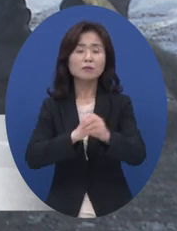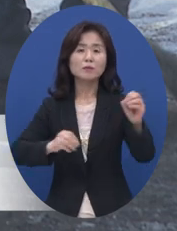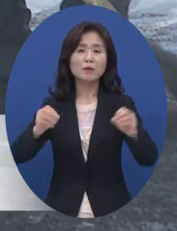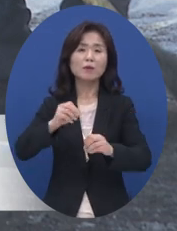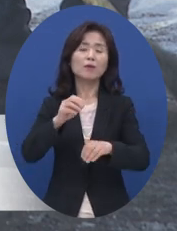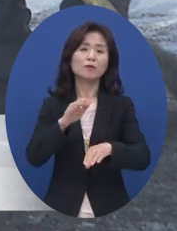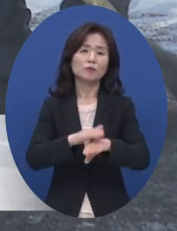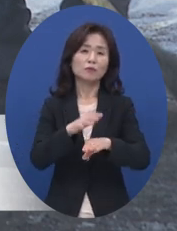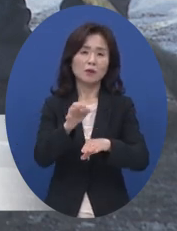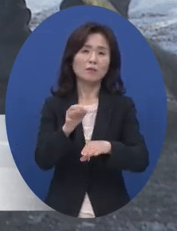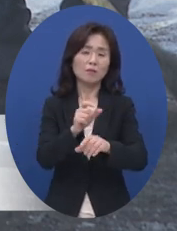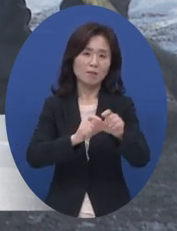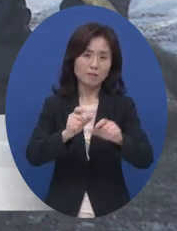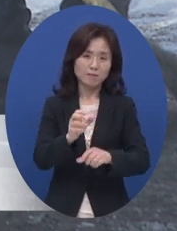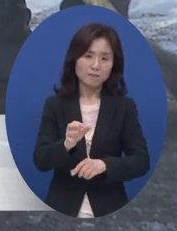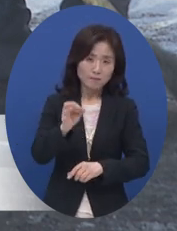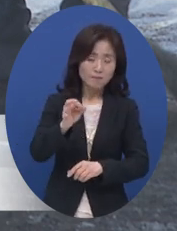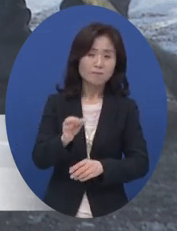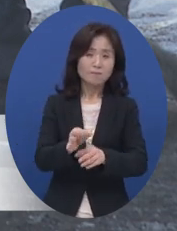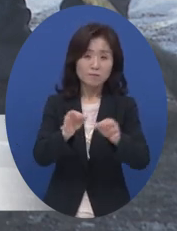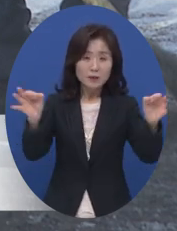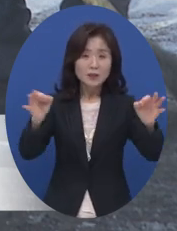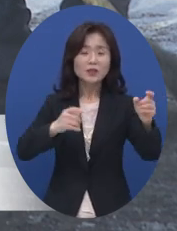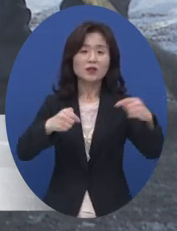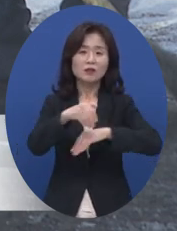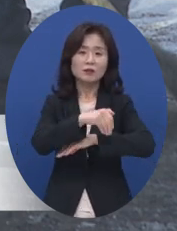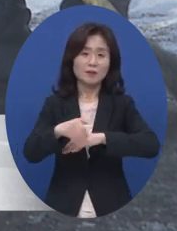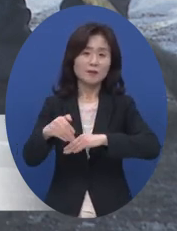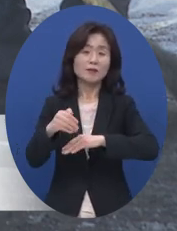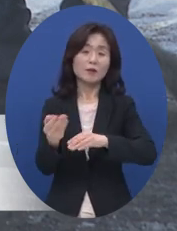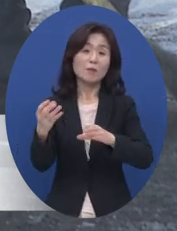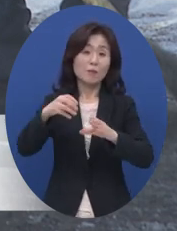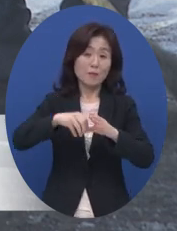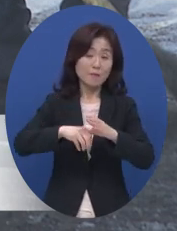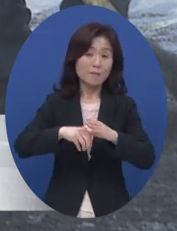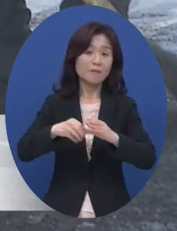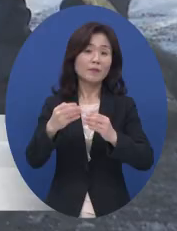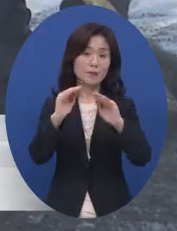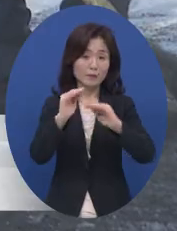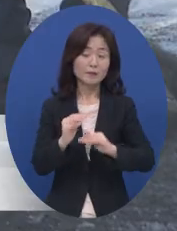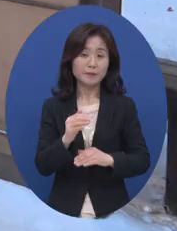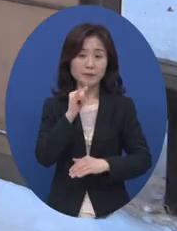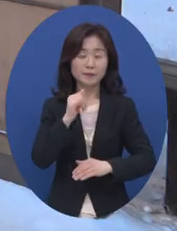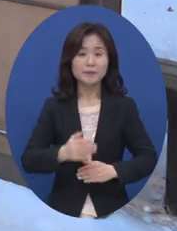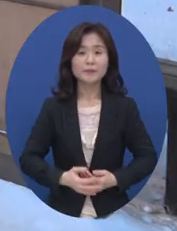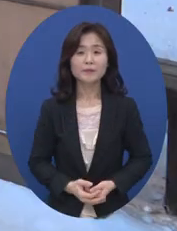보수를 받아야 한다는 정책 의지가 담겨 있습니다 최창수 기자의 보돕니다